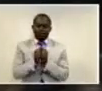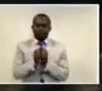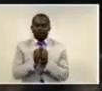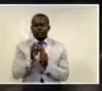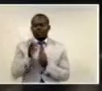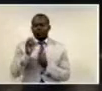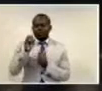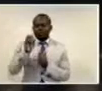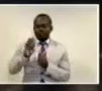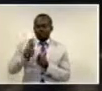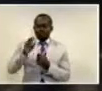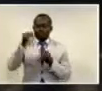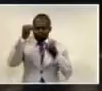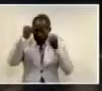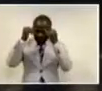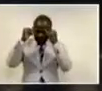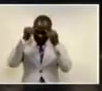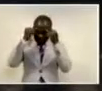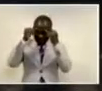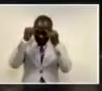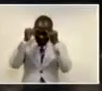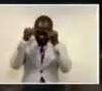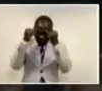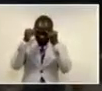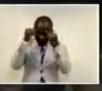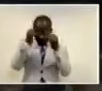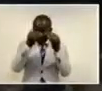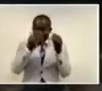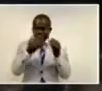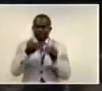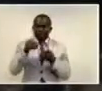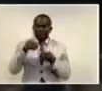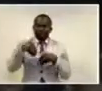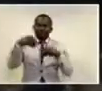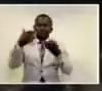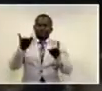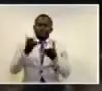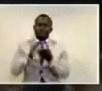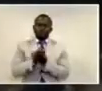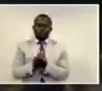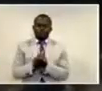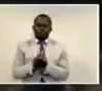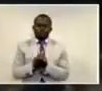cyangwa se ibitekerezo muza gutanga